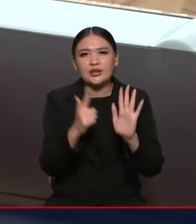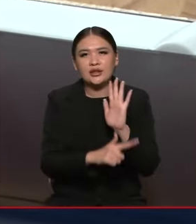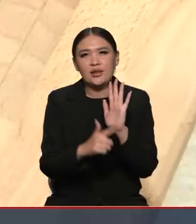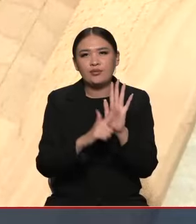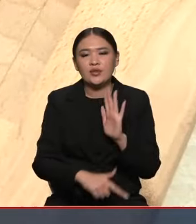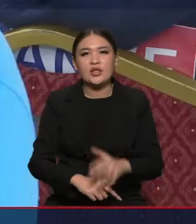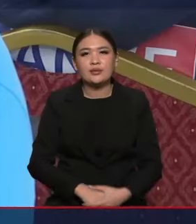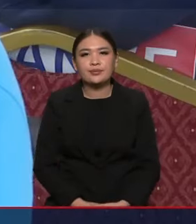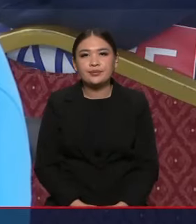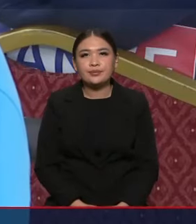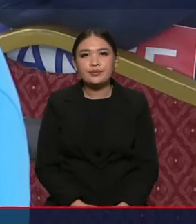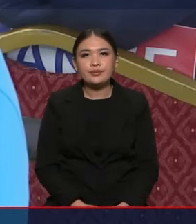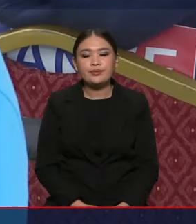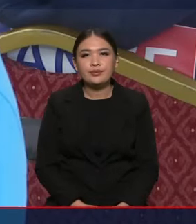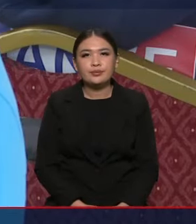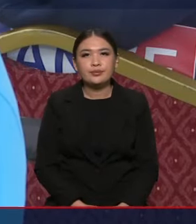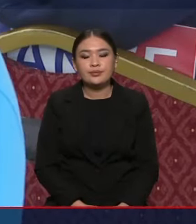70.